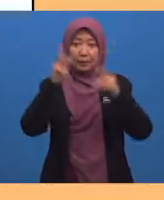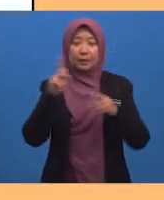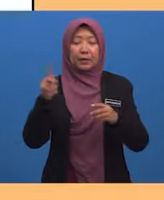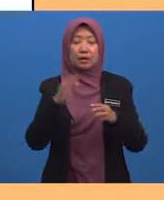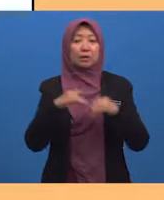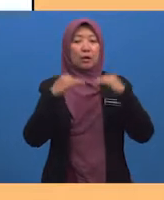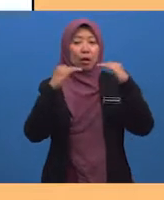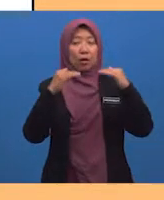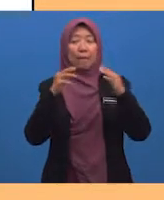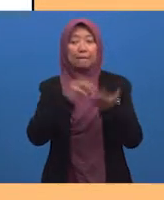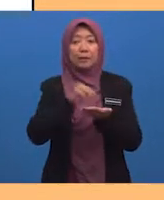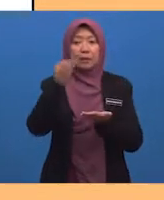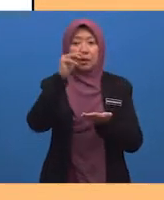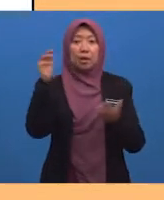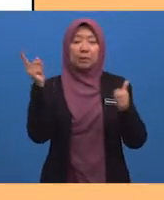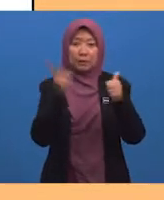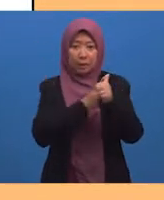pertama.